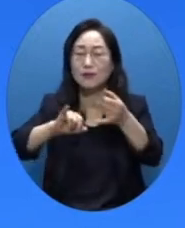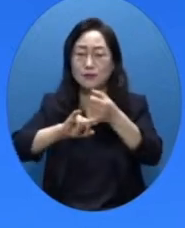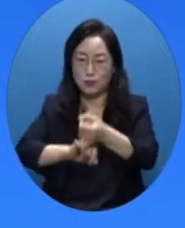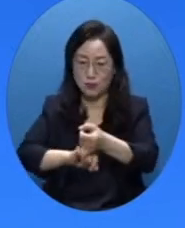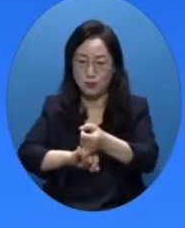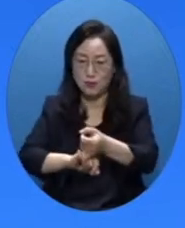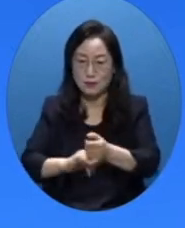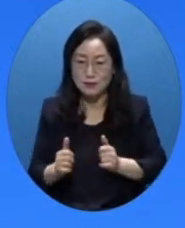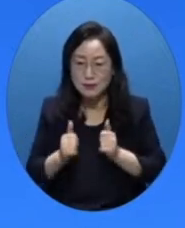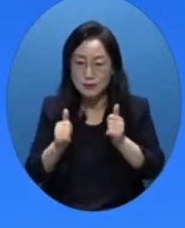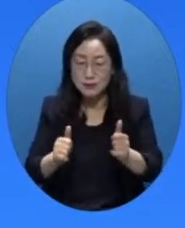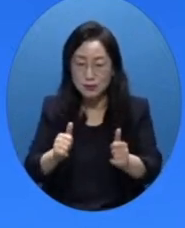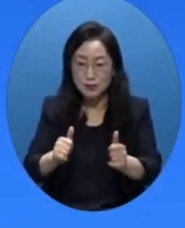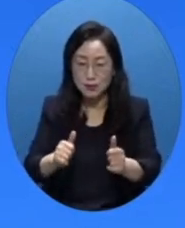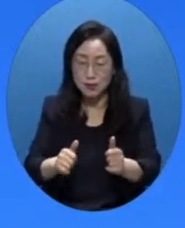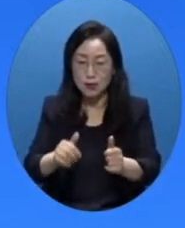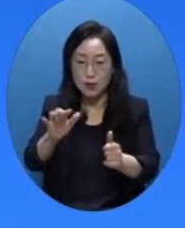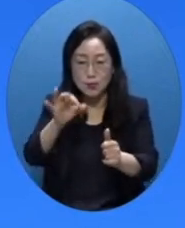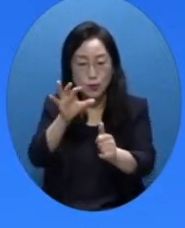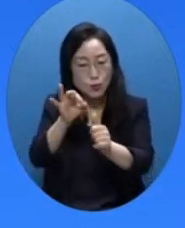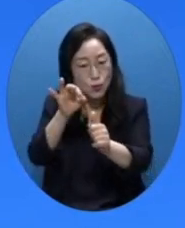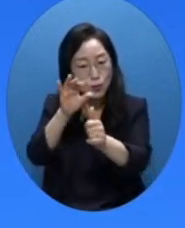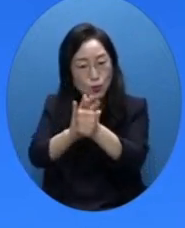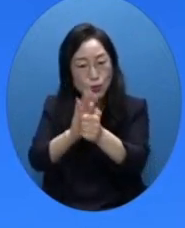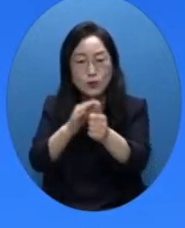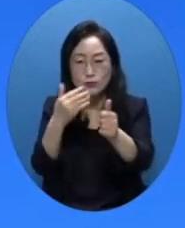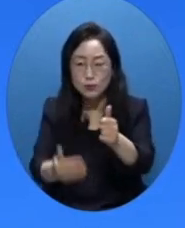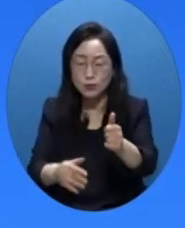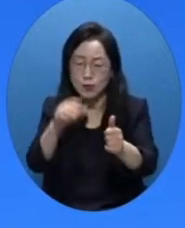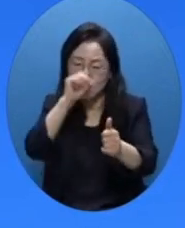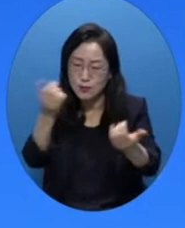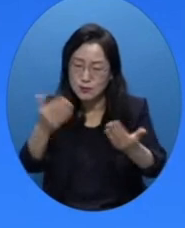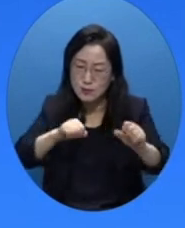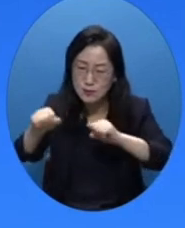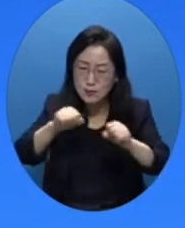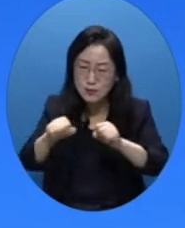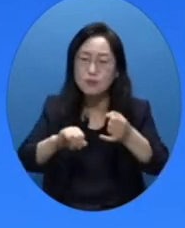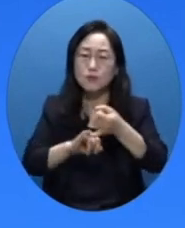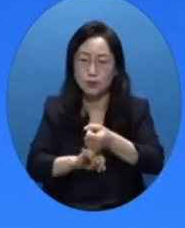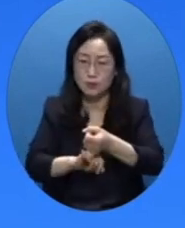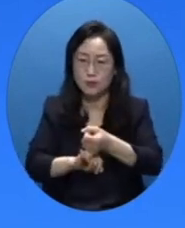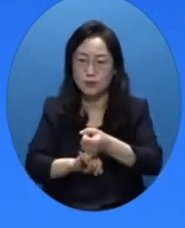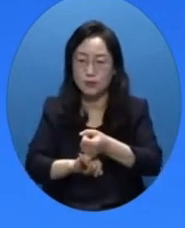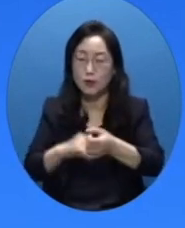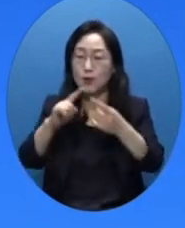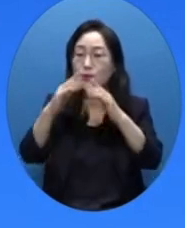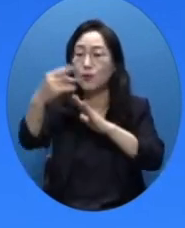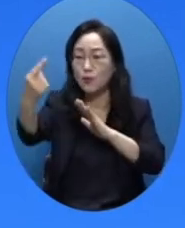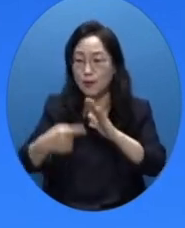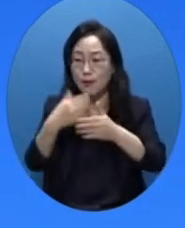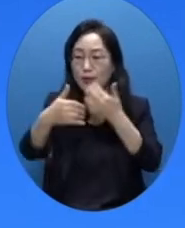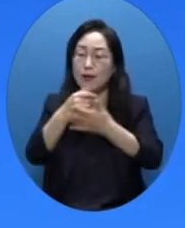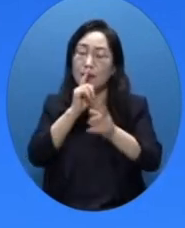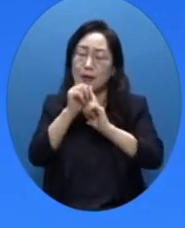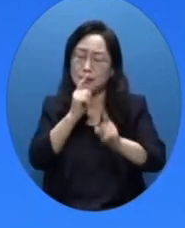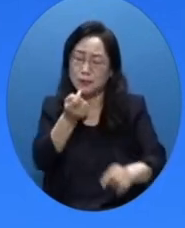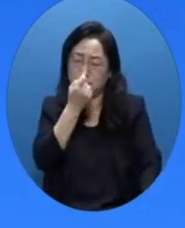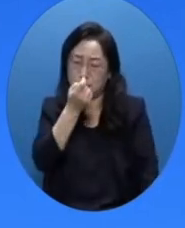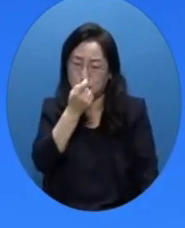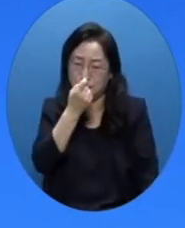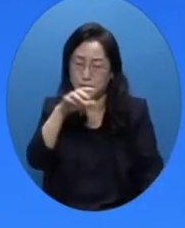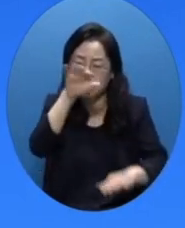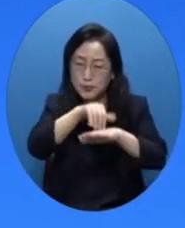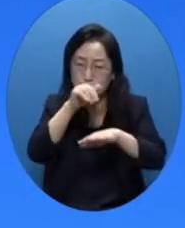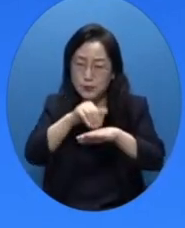구제하고 하나님의 선한 일을 하는 그러한 귀한 교회가 되어야 합니다. 그리고 교회 와서 말씀을 통하여 우리가 훈련받고